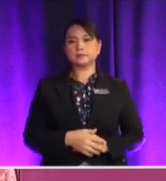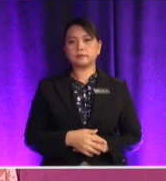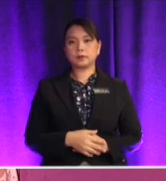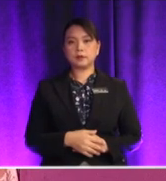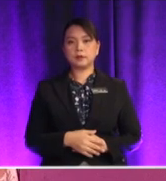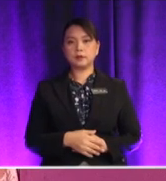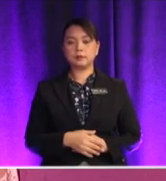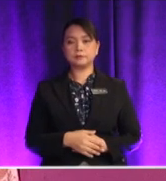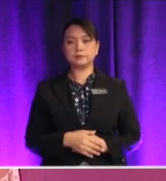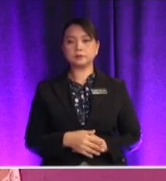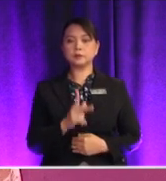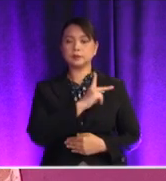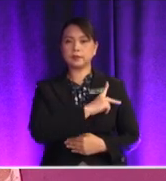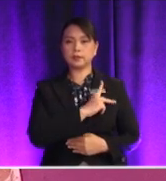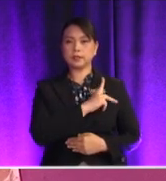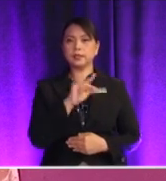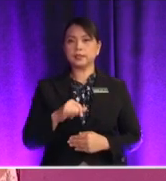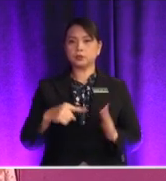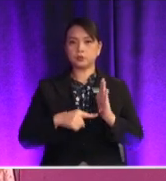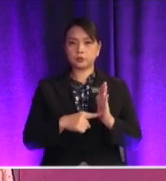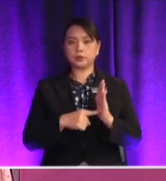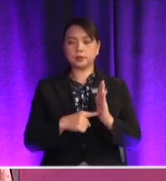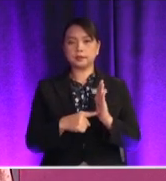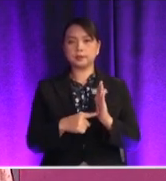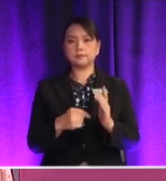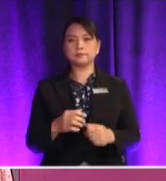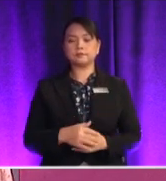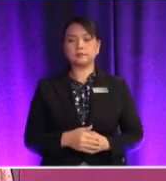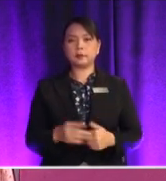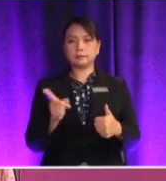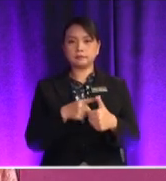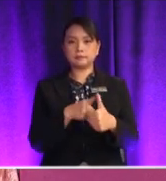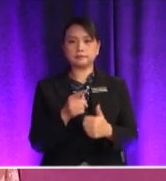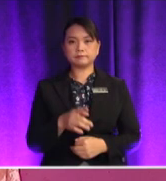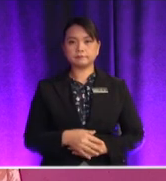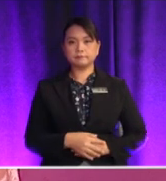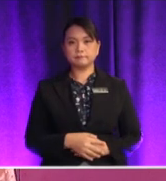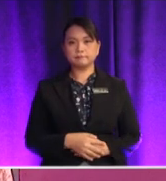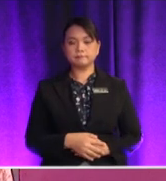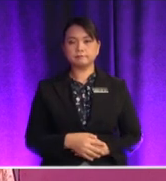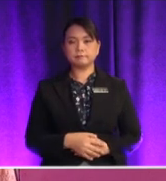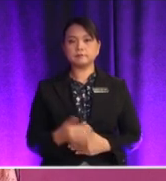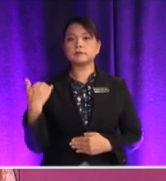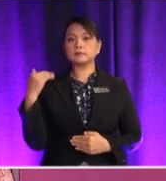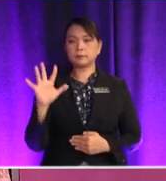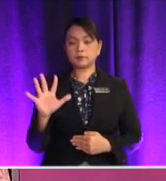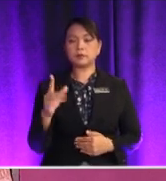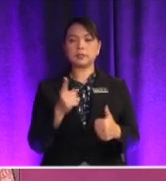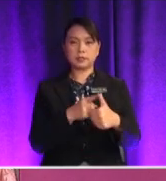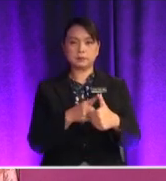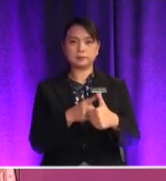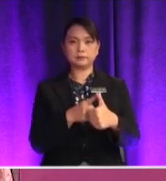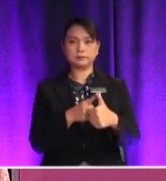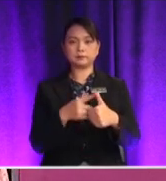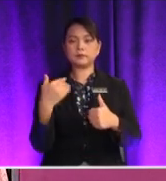yang menunjukkan apa itu keunikan rakyat Malaysia. Okey, yang pertama ya Akmal ya. Dia sebenarnya ada 5. Dan yang pertama, kita